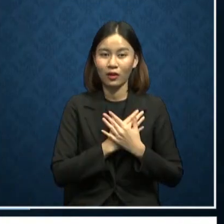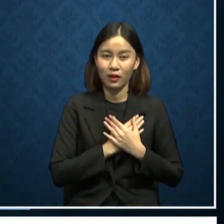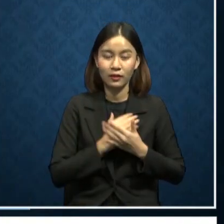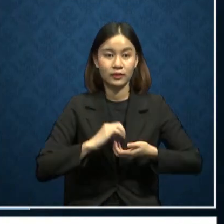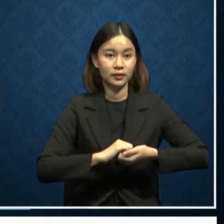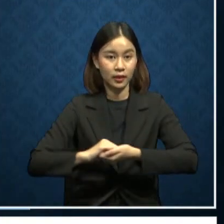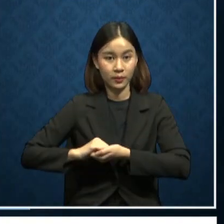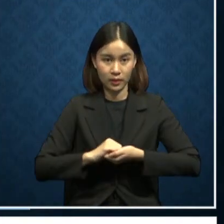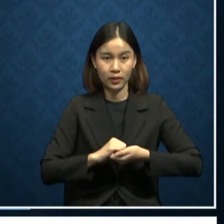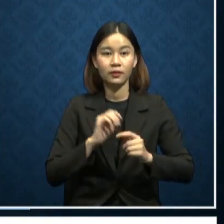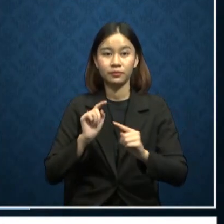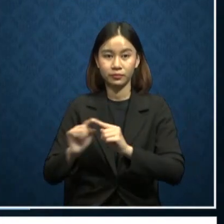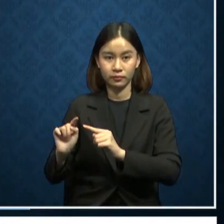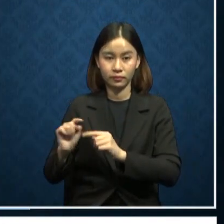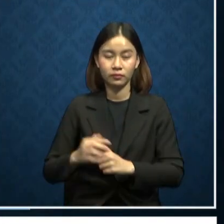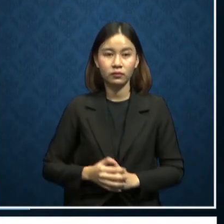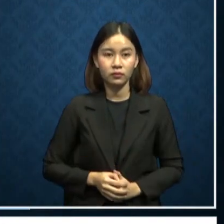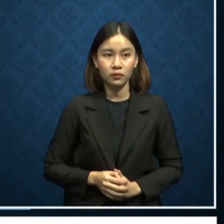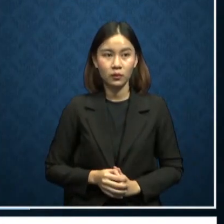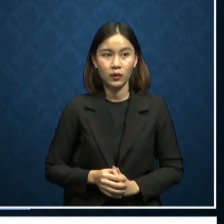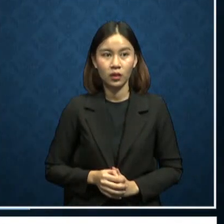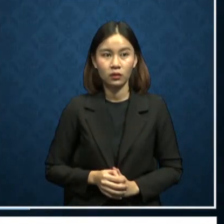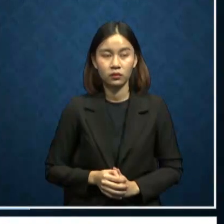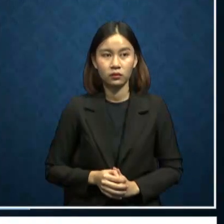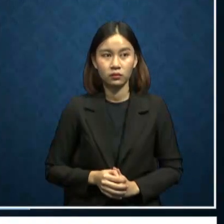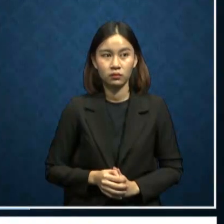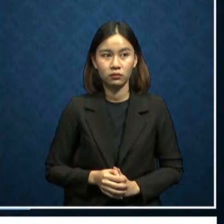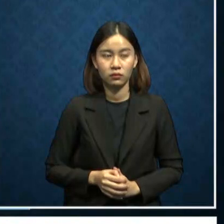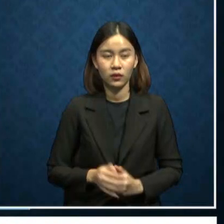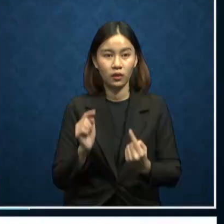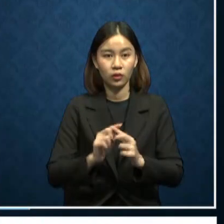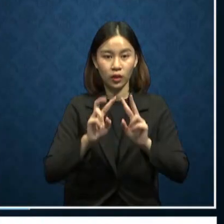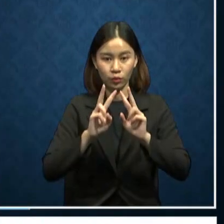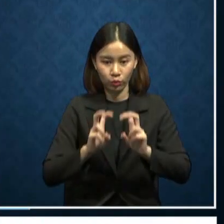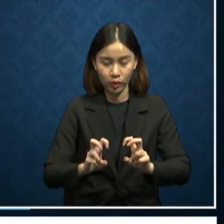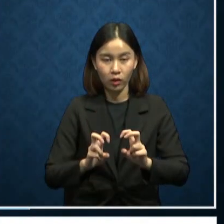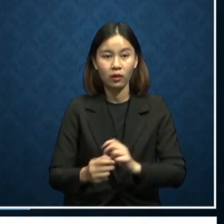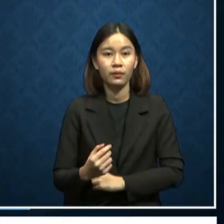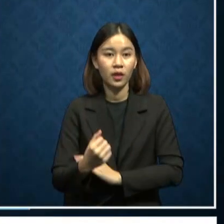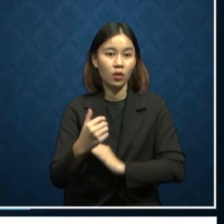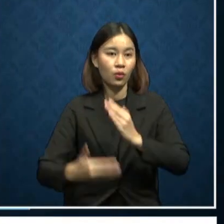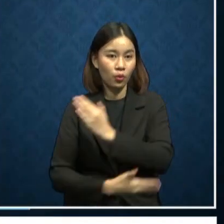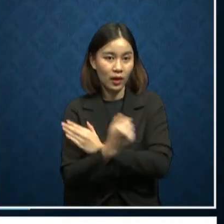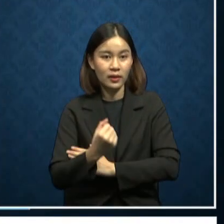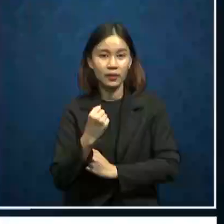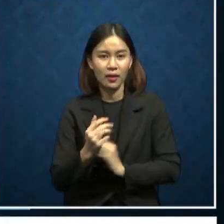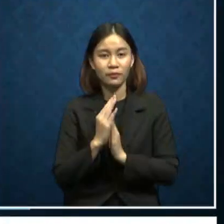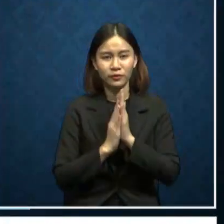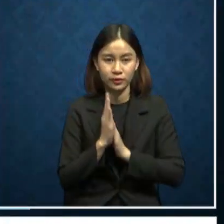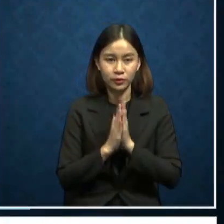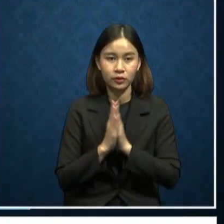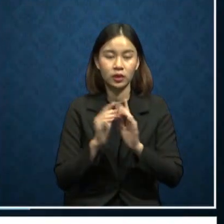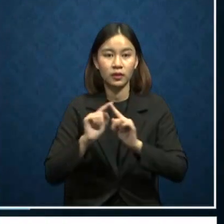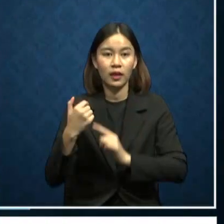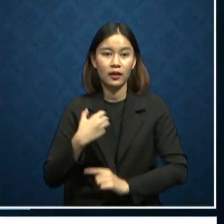สามัคคีเป็นต้นครับในส่วนของการเ่อวิเคราะห์นะครับจุดอ่อนจุดแข็งโอกาสและก็ความท้าทายนะครับ